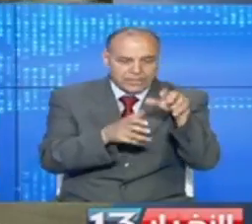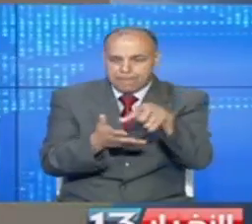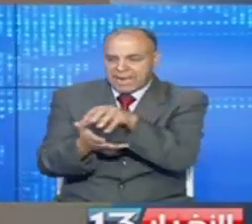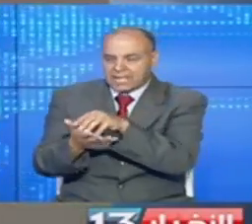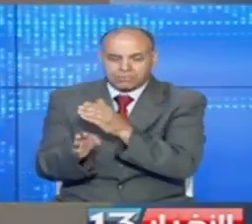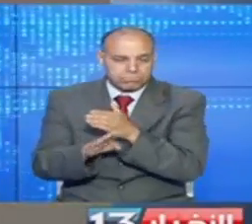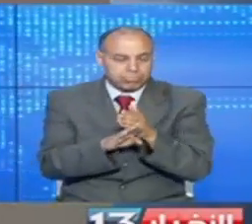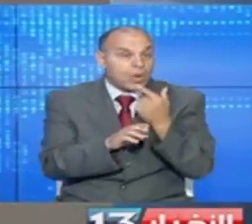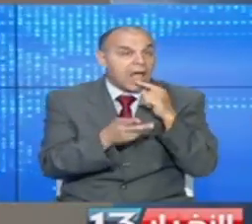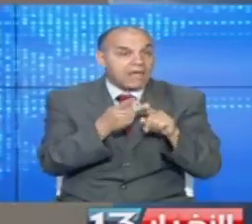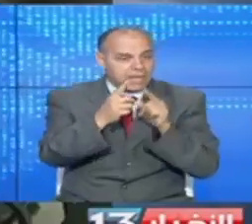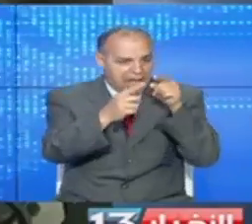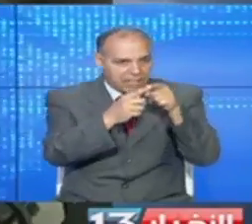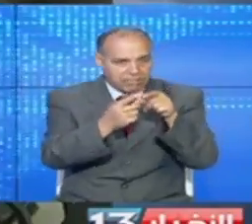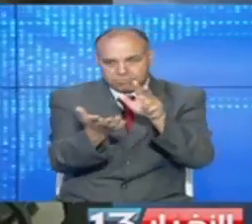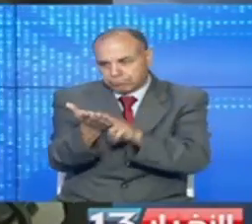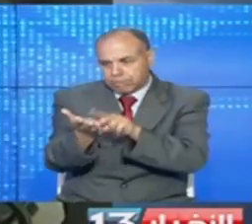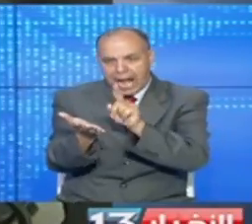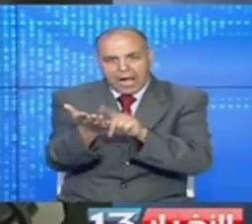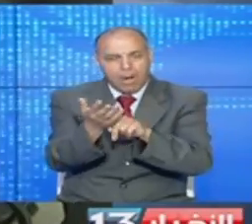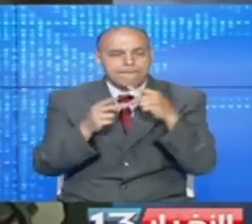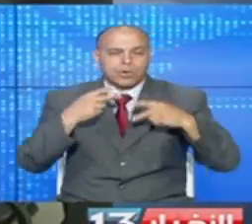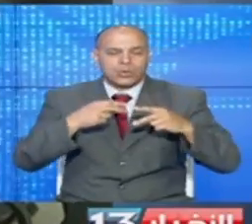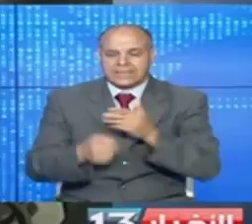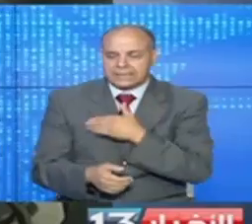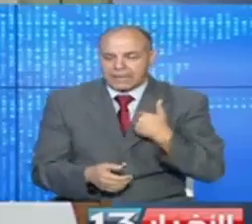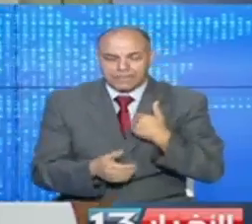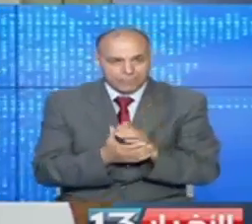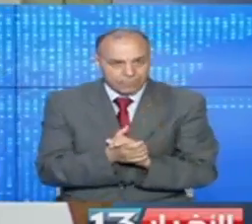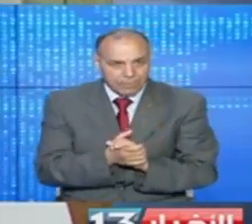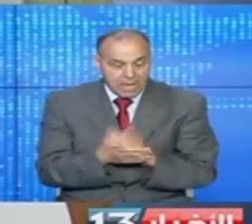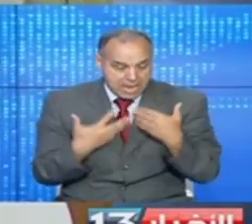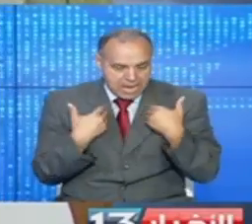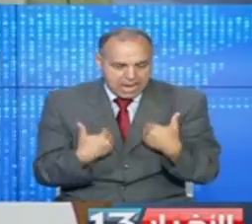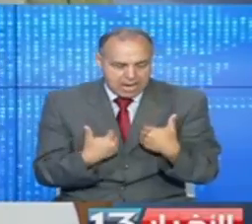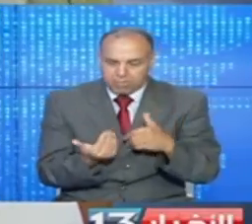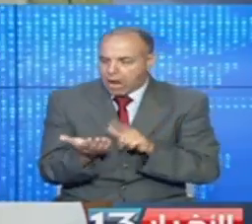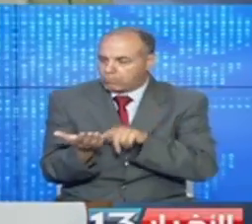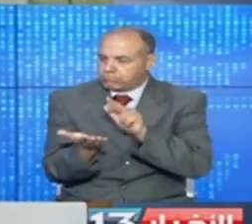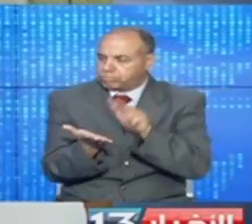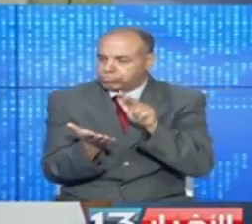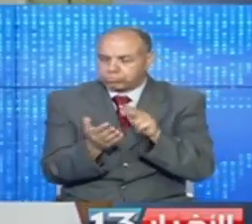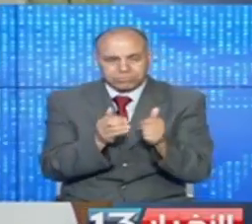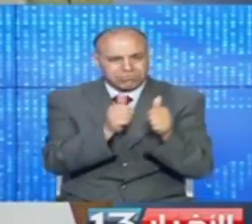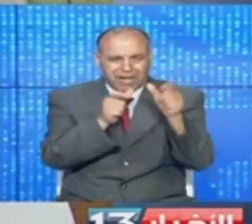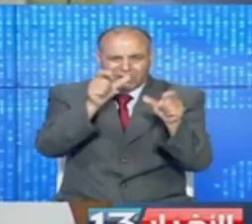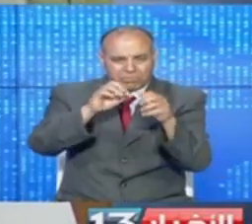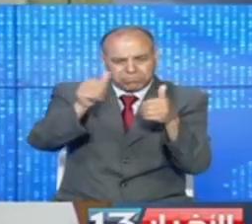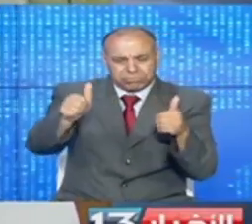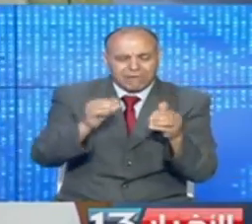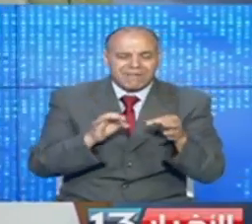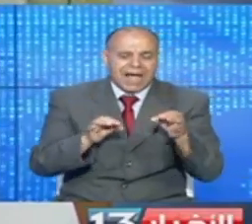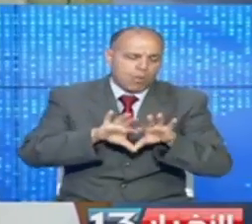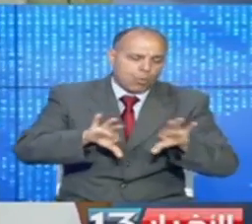مركزا كتابيا بهدف تطبيق إجراءات البروتوكول الصحي. معناها احنا باش نطبقوا هذيك مسافه التباعد الجسدي في